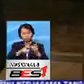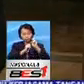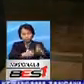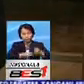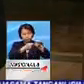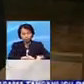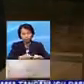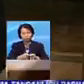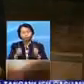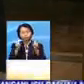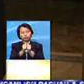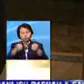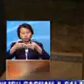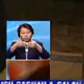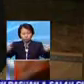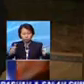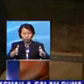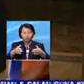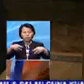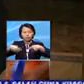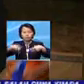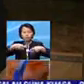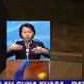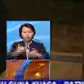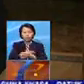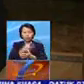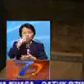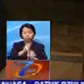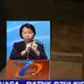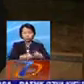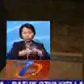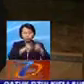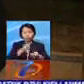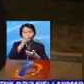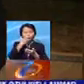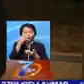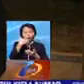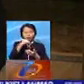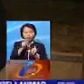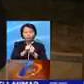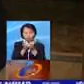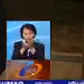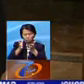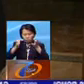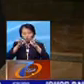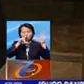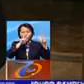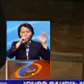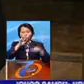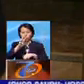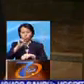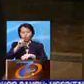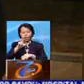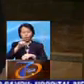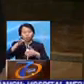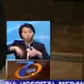pertanian dengan pembukaan pasaran baharu bagi produk pertanian nanas dan juga sarang burung walet yang belum diproses